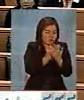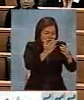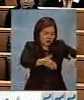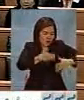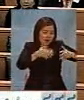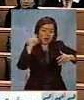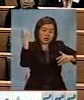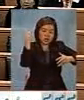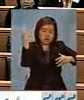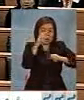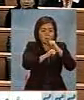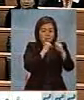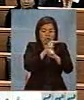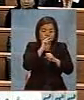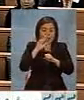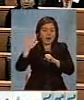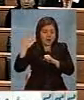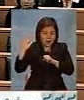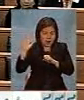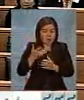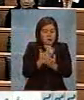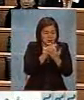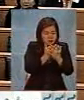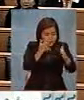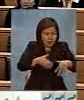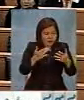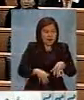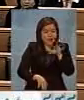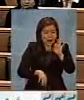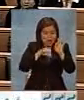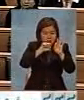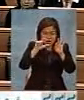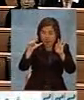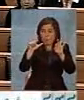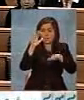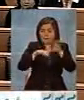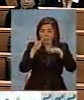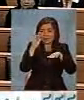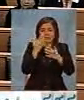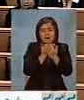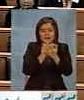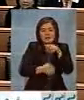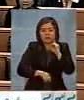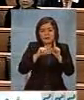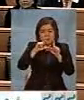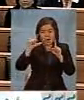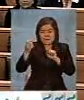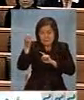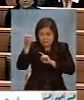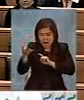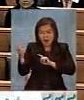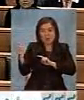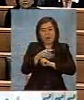การท่องเที่ยวปี55 900,000 ล้านเกือบ1ล้านล้านท่านประธานมากกว่าสมัยการป